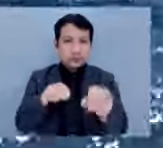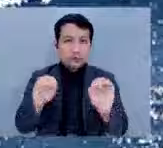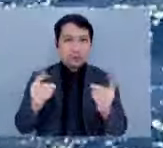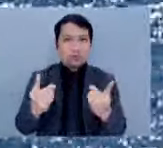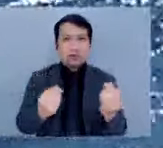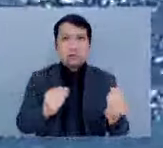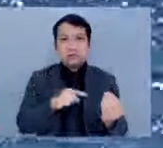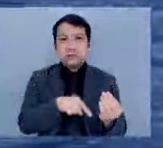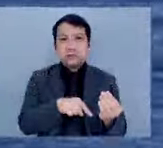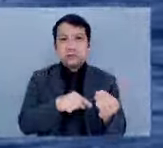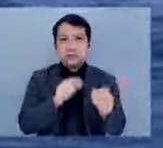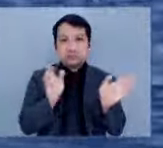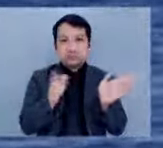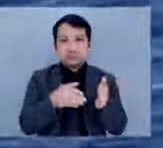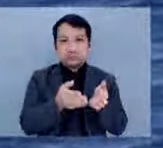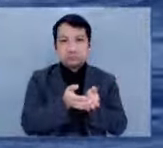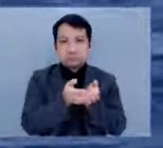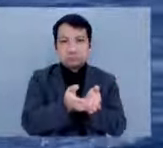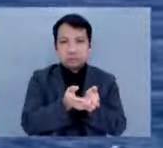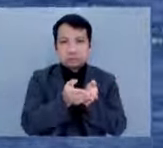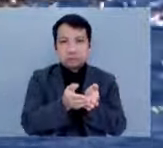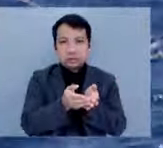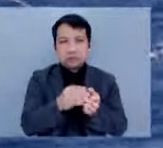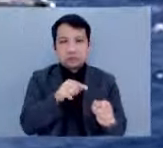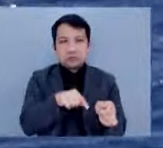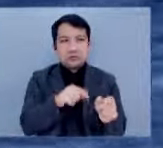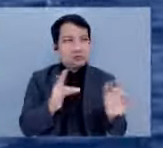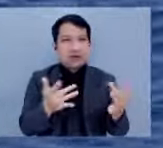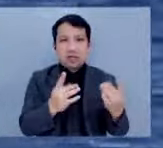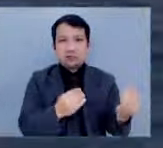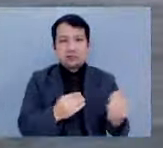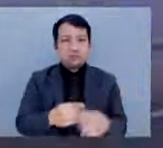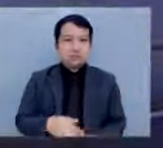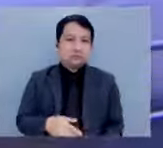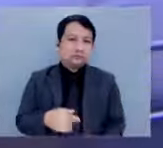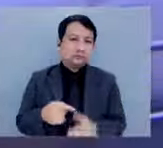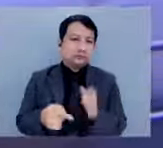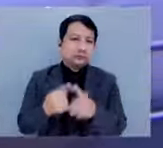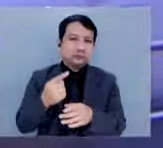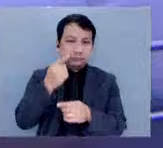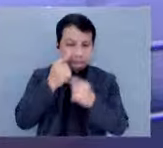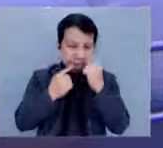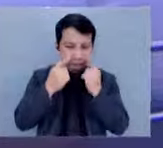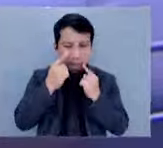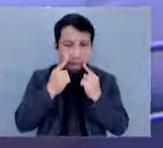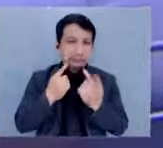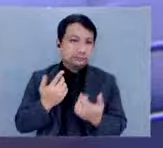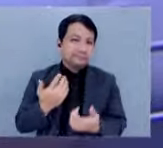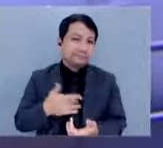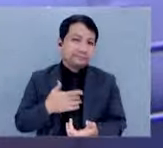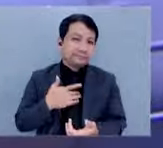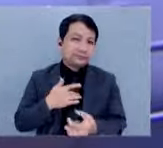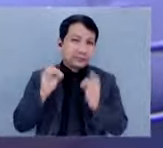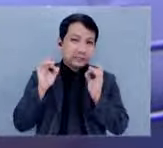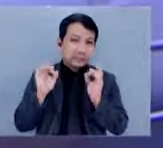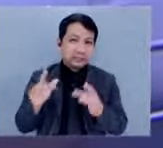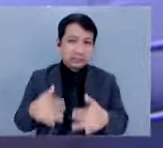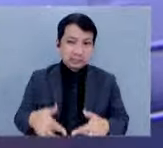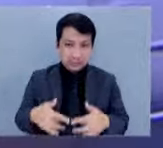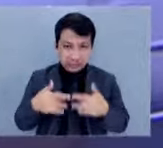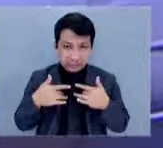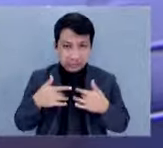mga mangingisda. Minsan parang maiyak talaga sa ano muna. Delikado ang buhay na ano,